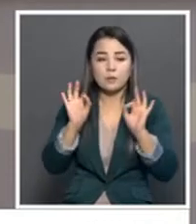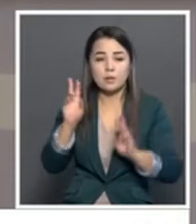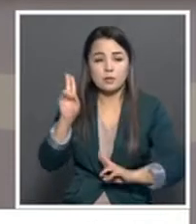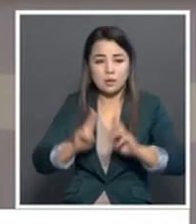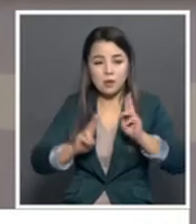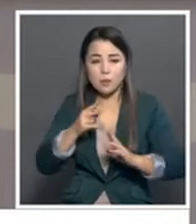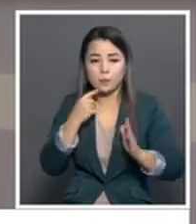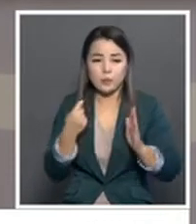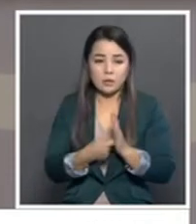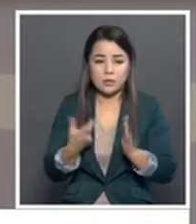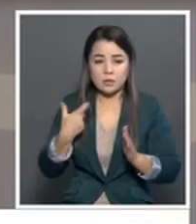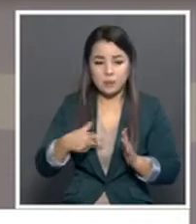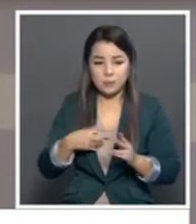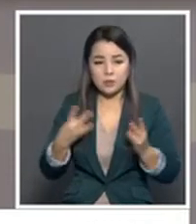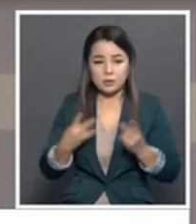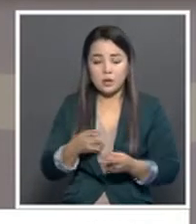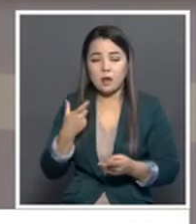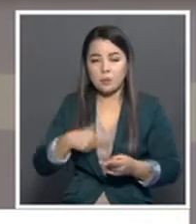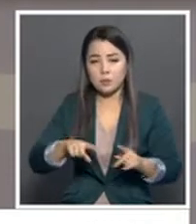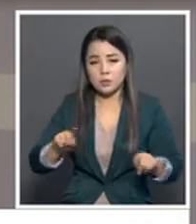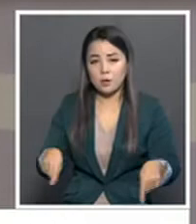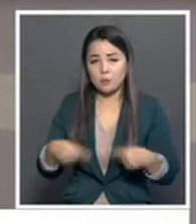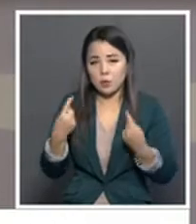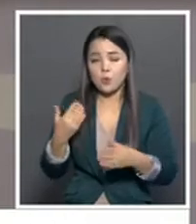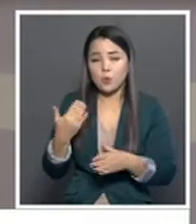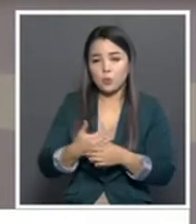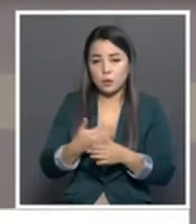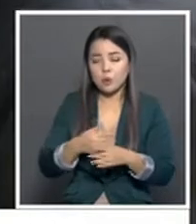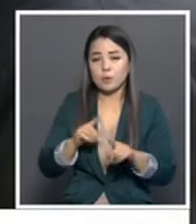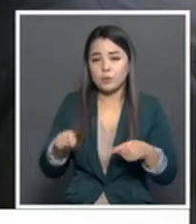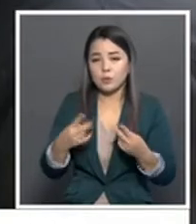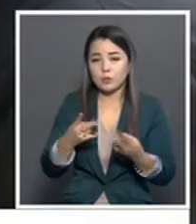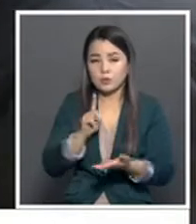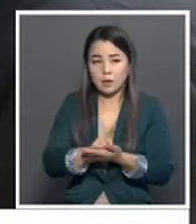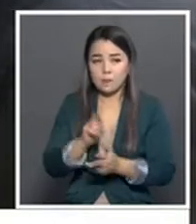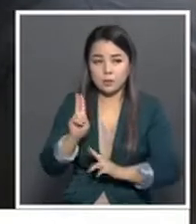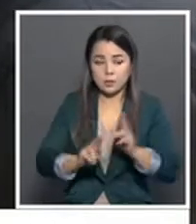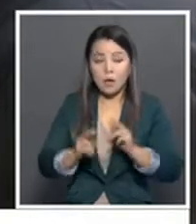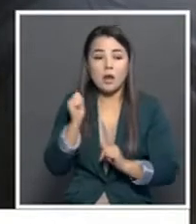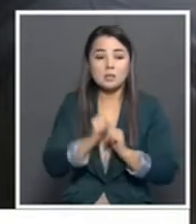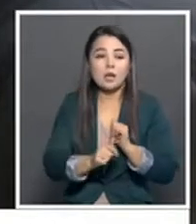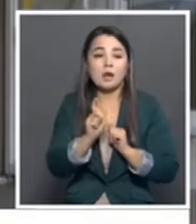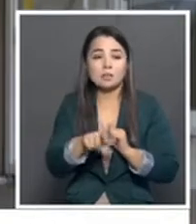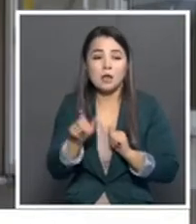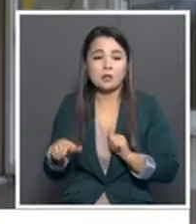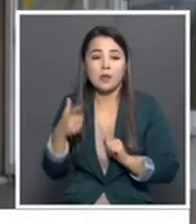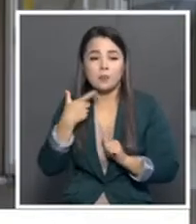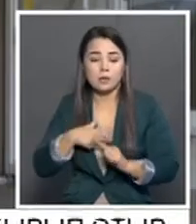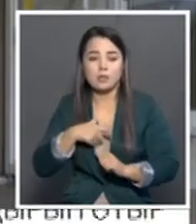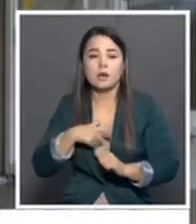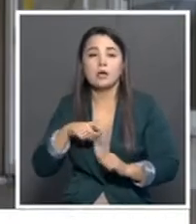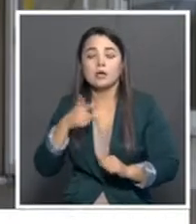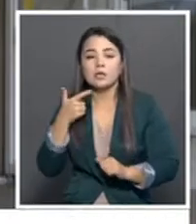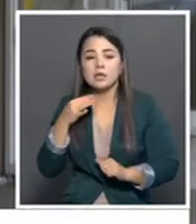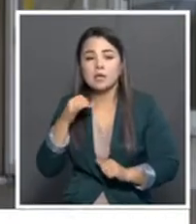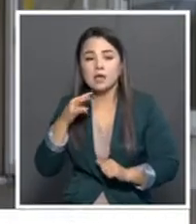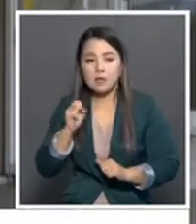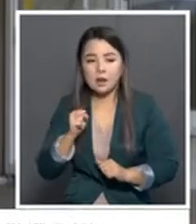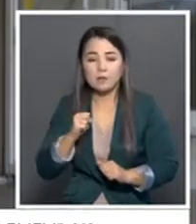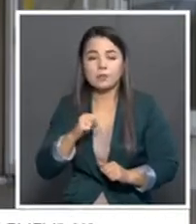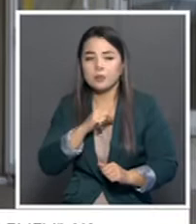тамақтармен қоректену, ол адамның иммунитетінің көтерілуіне алып келеді. Әр адам гигиеналық шараларды